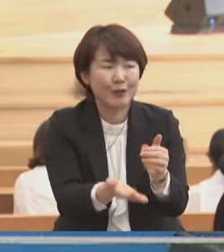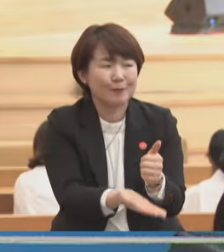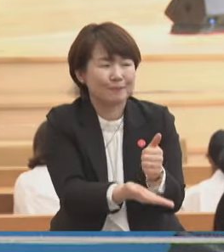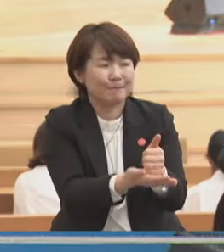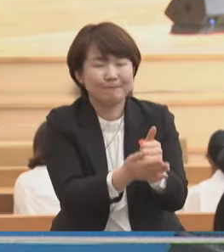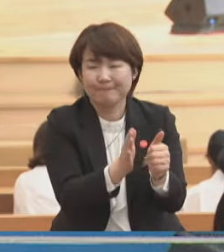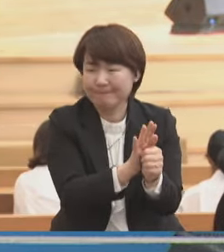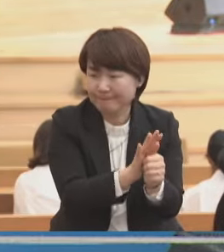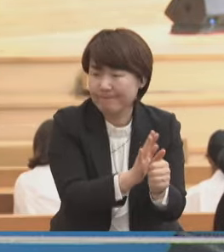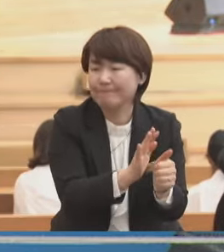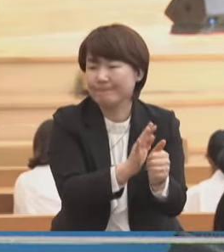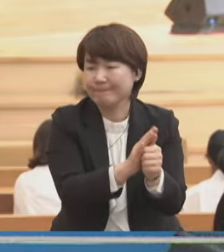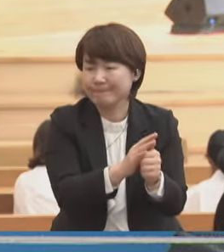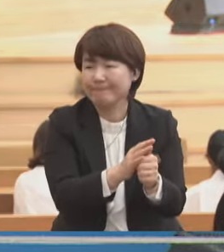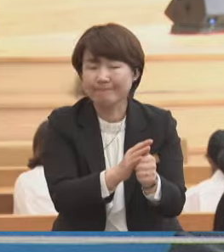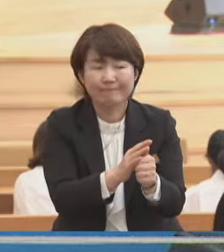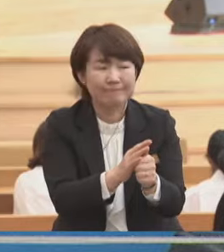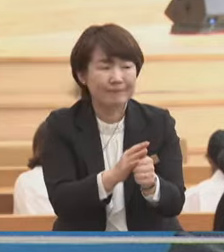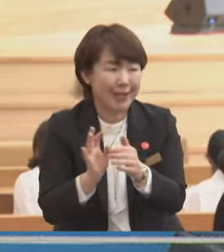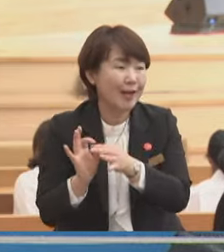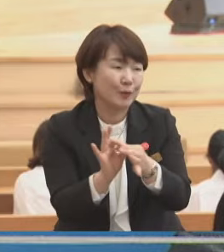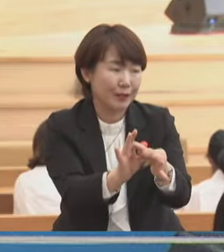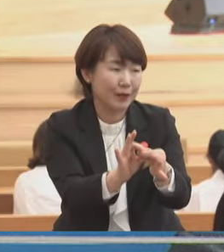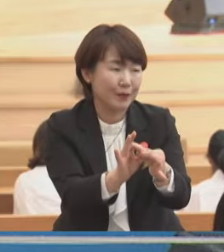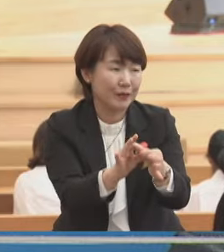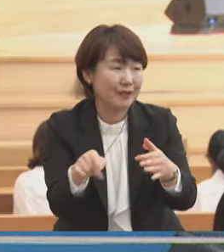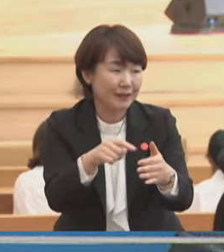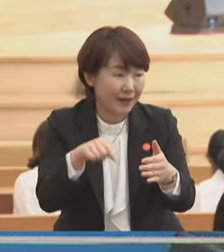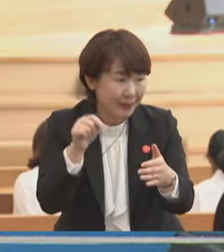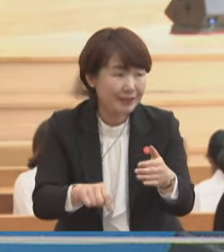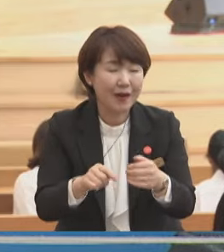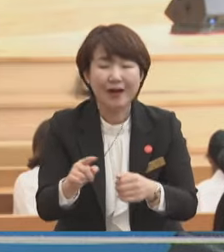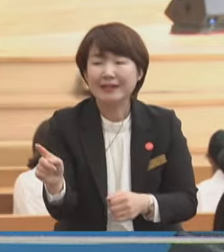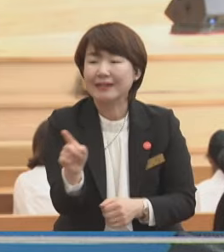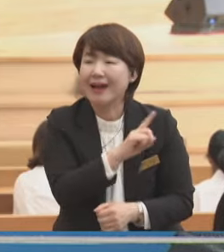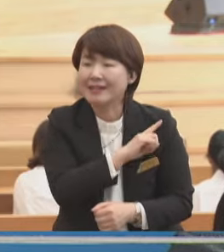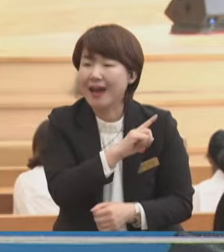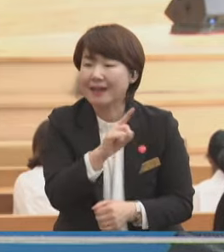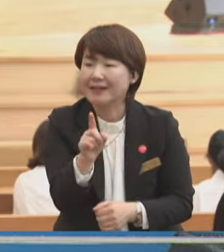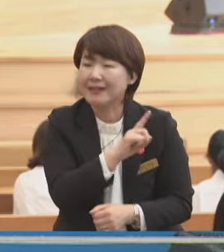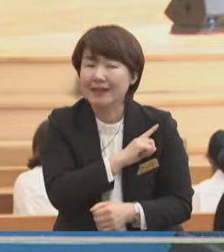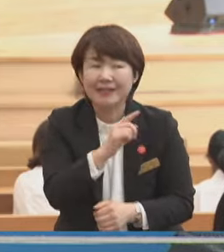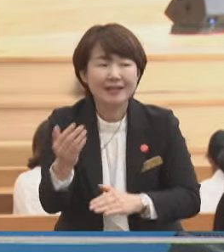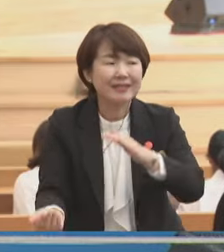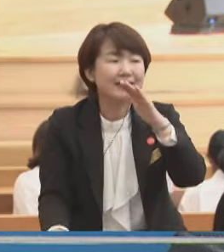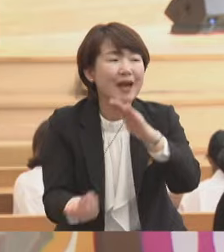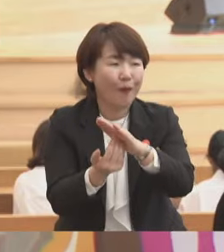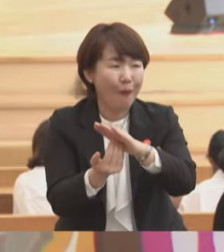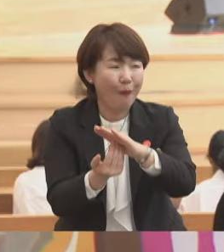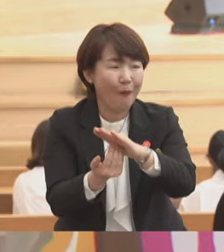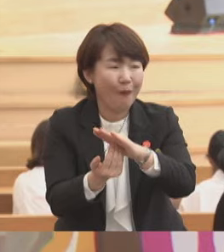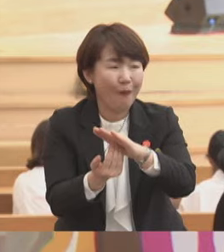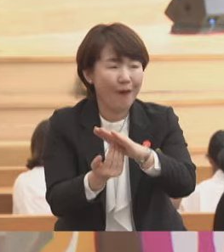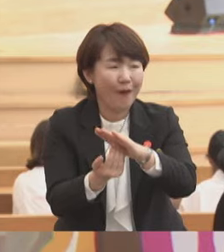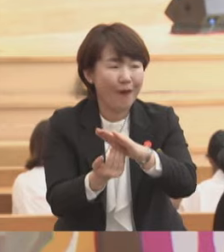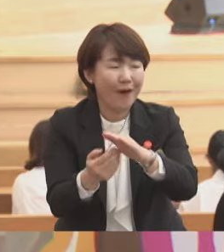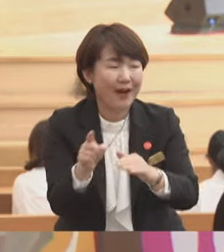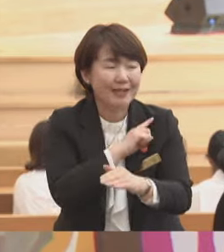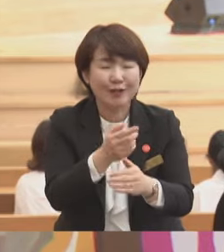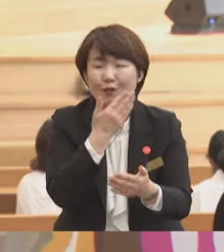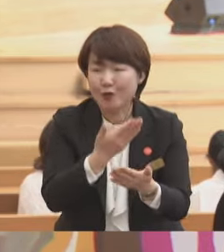이어져요 근데 그 가운데 가장 하이라이트 원래 사역 주제